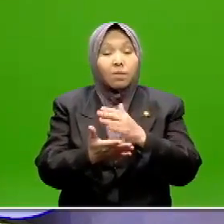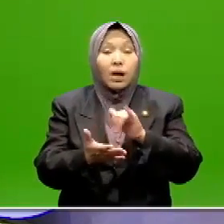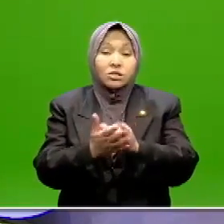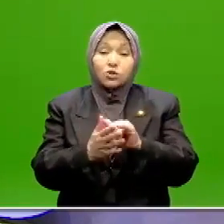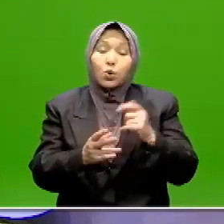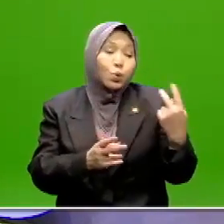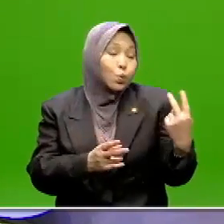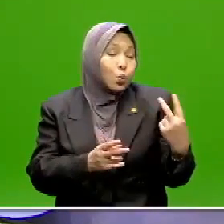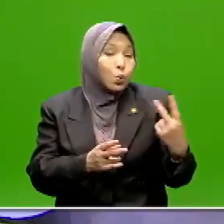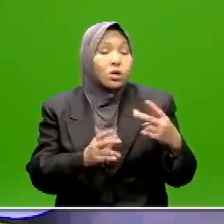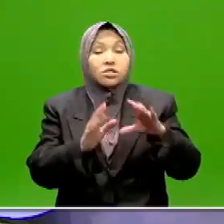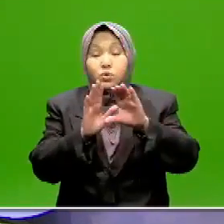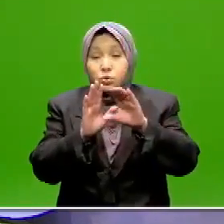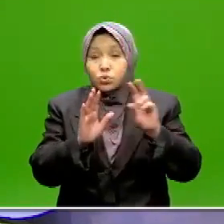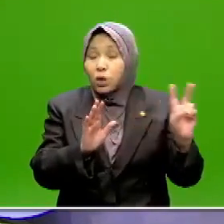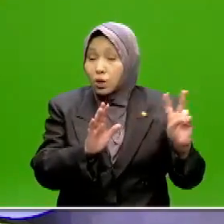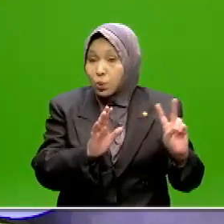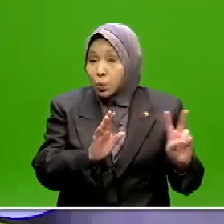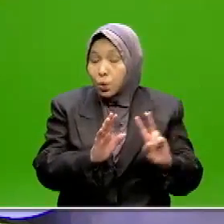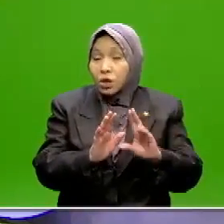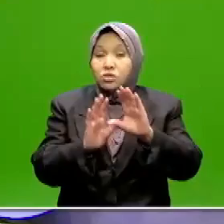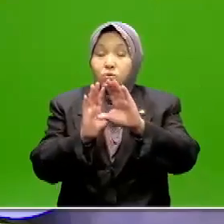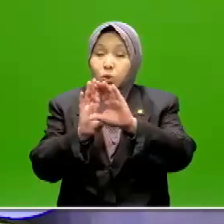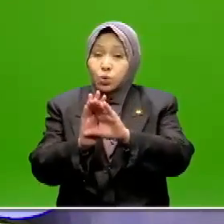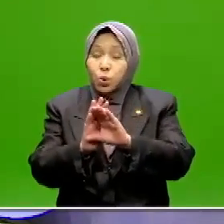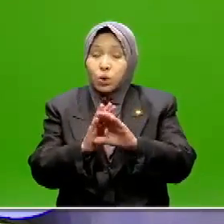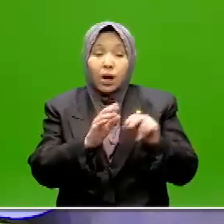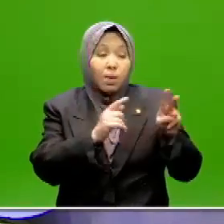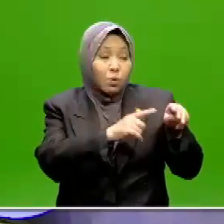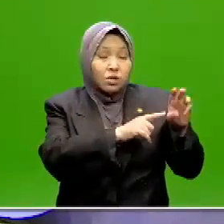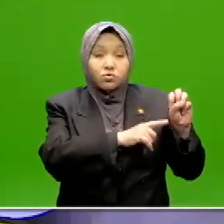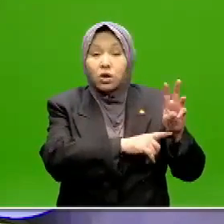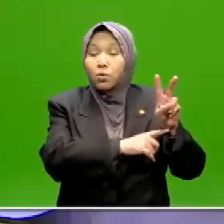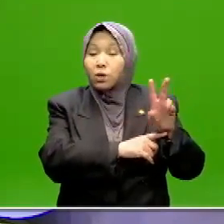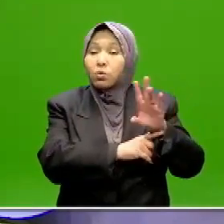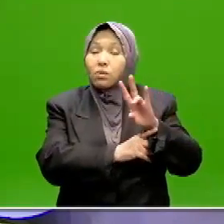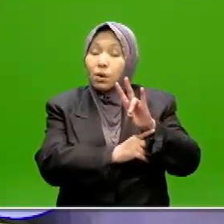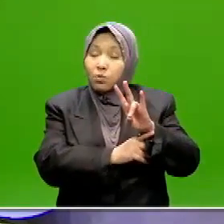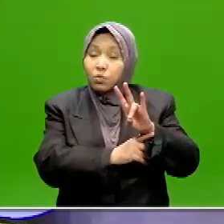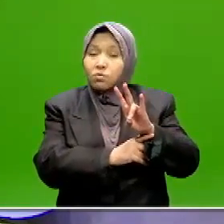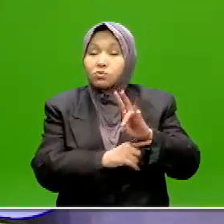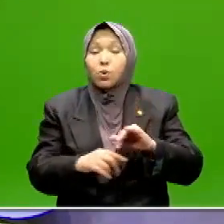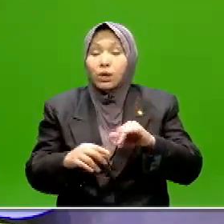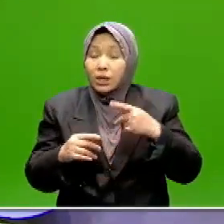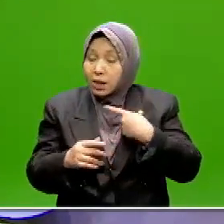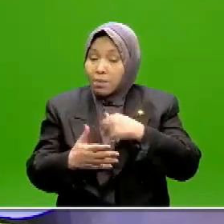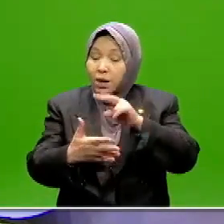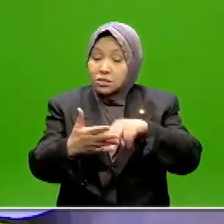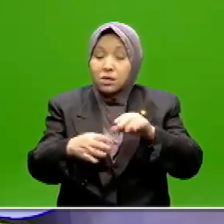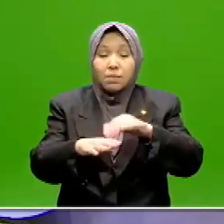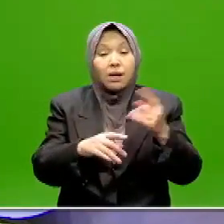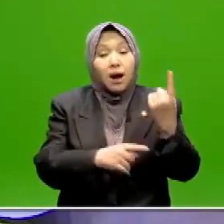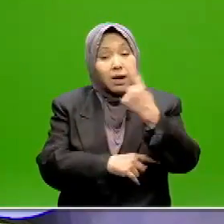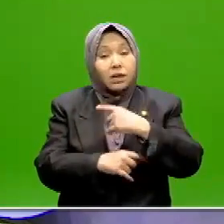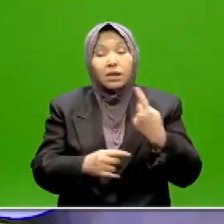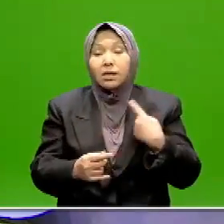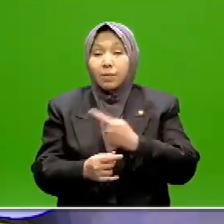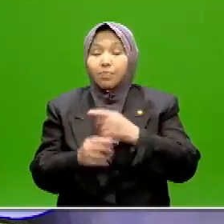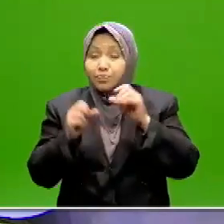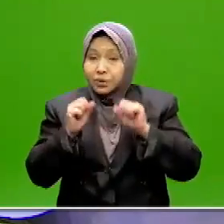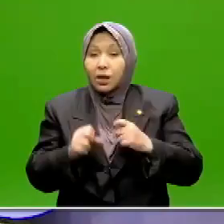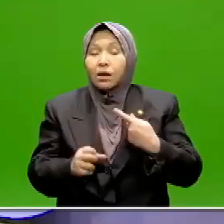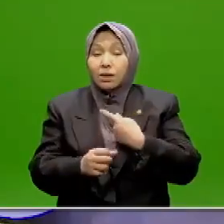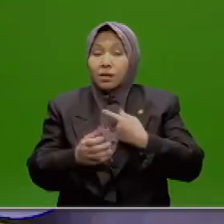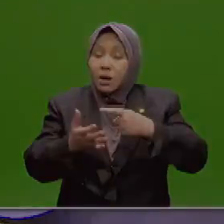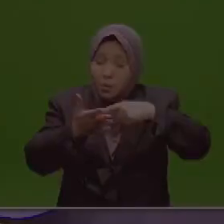kalau halaman yang ke 257 yang kita baca pada hari ini boleh kita betul